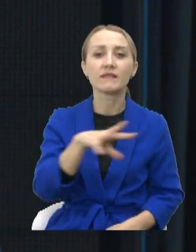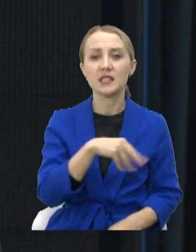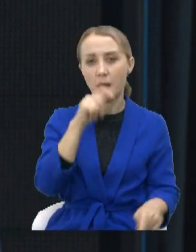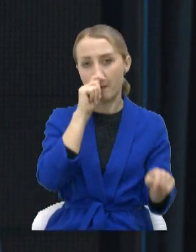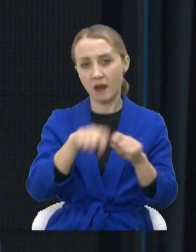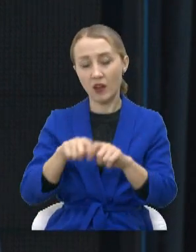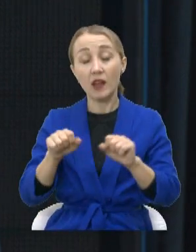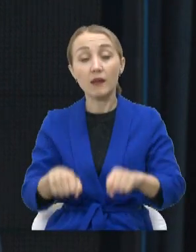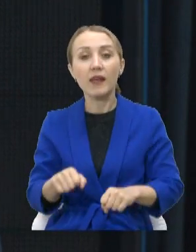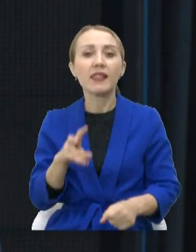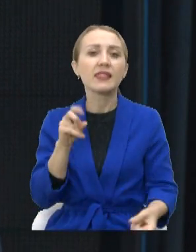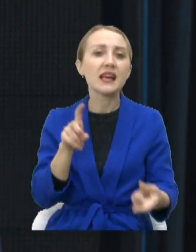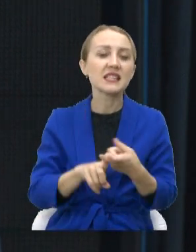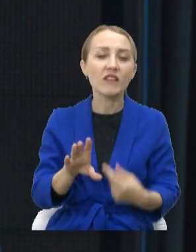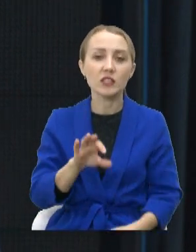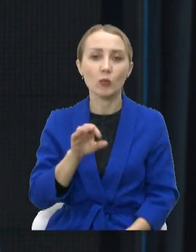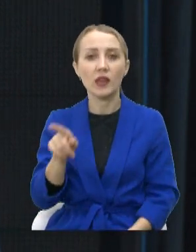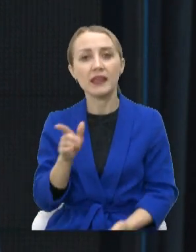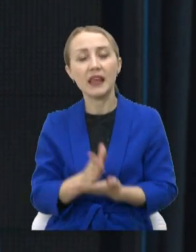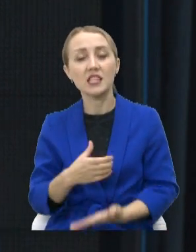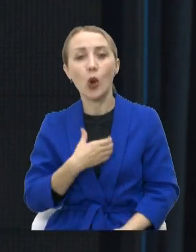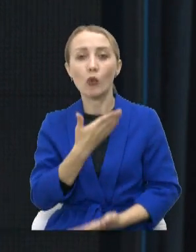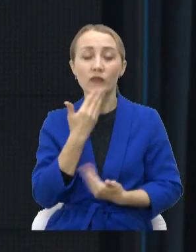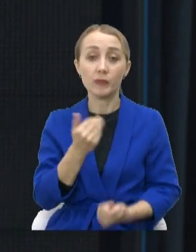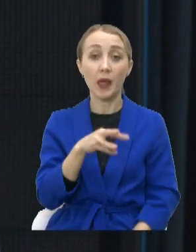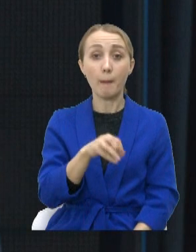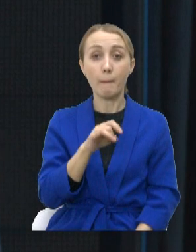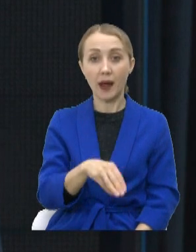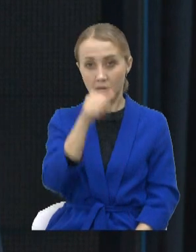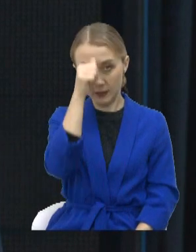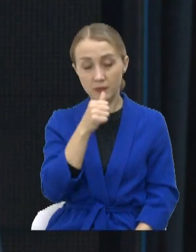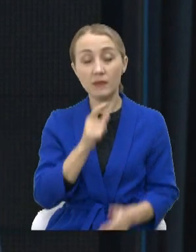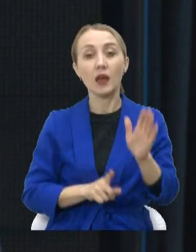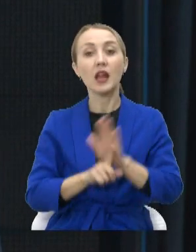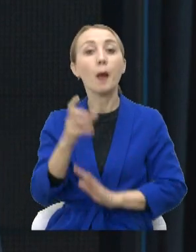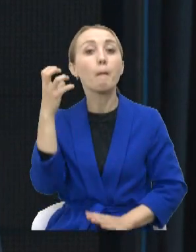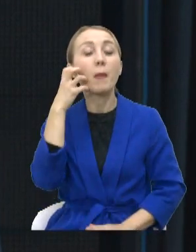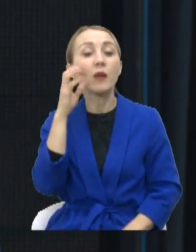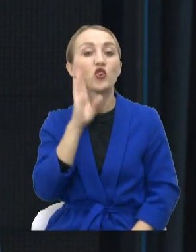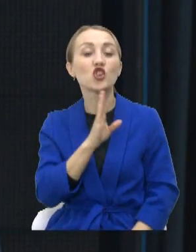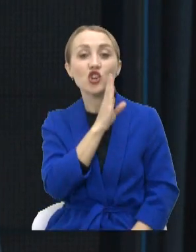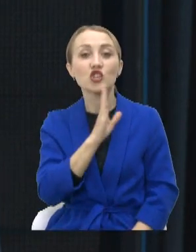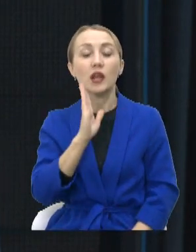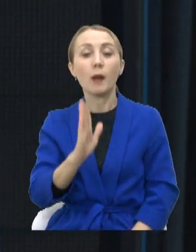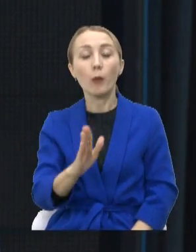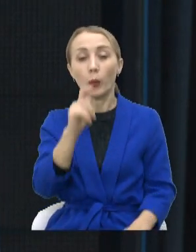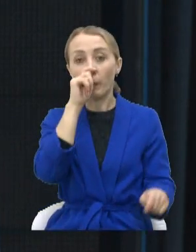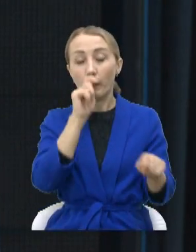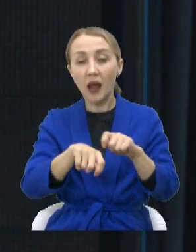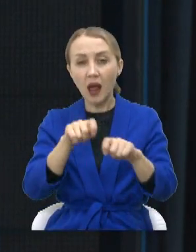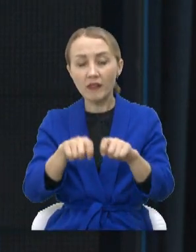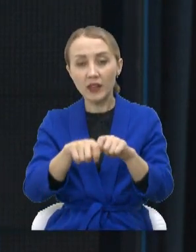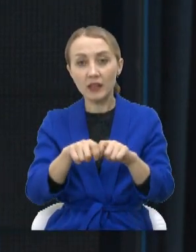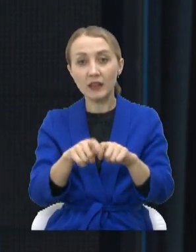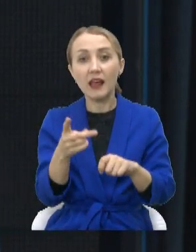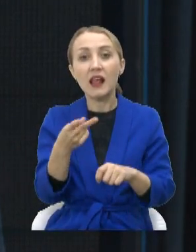граждан, независимо от их статуса. С марта для беременных женщин будут проводиться инновационные методы перинатальной